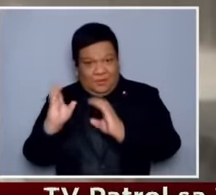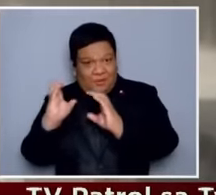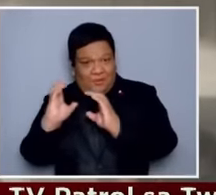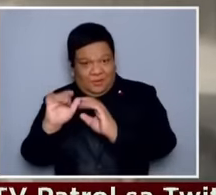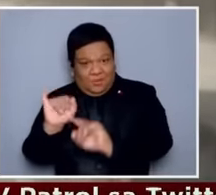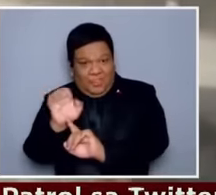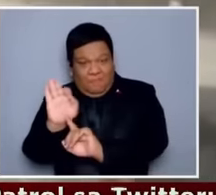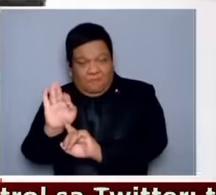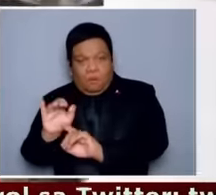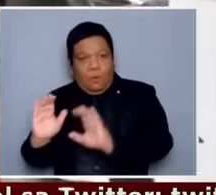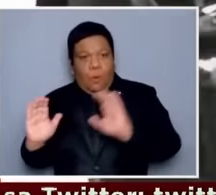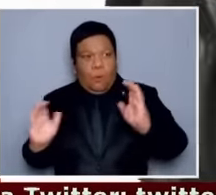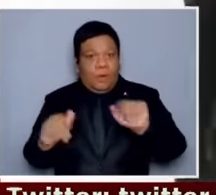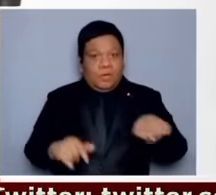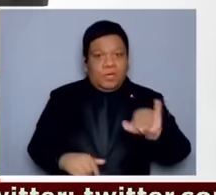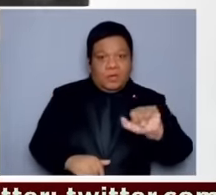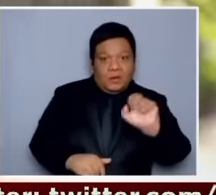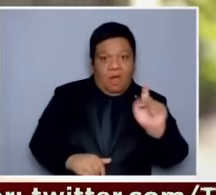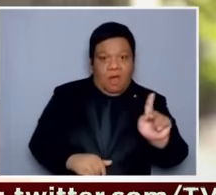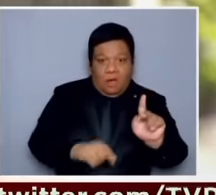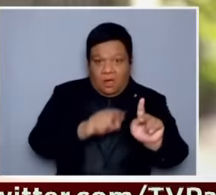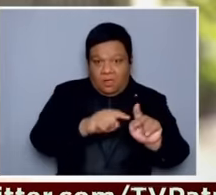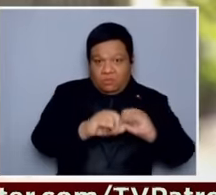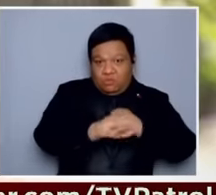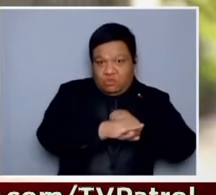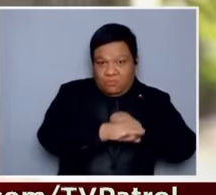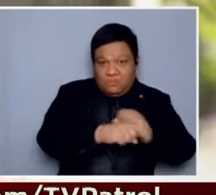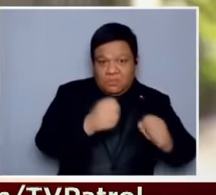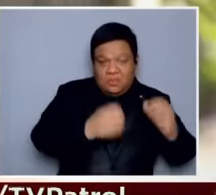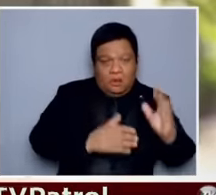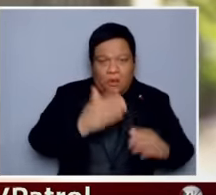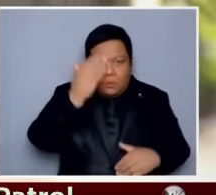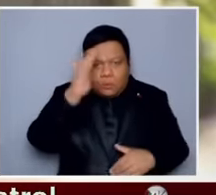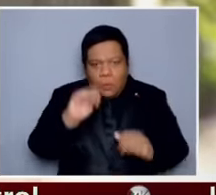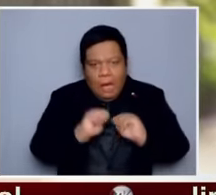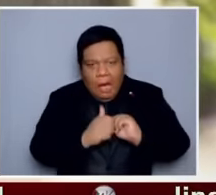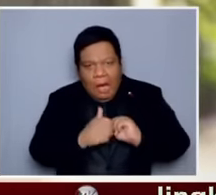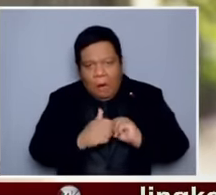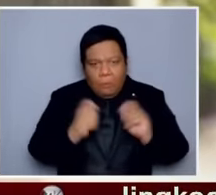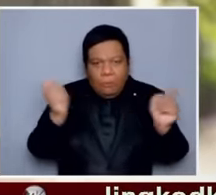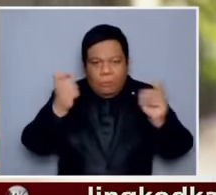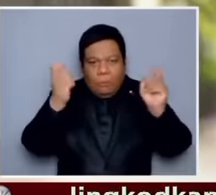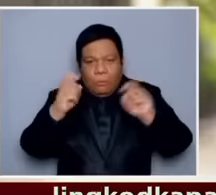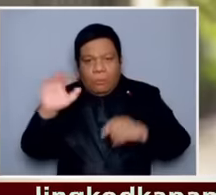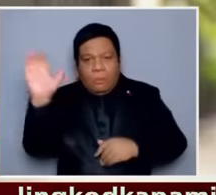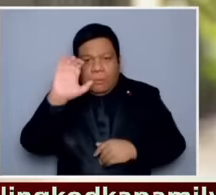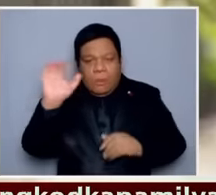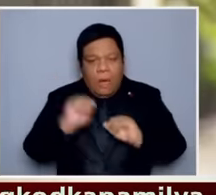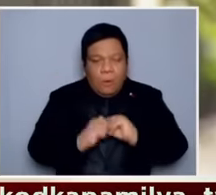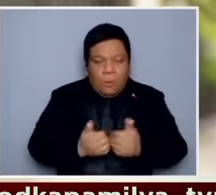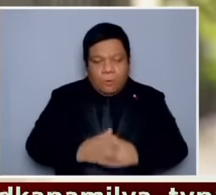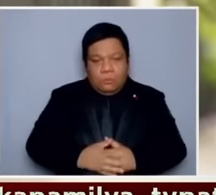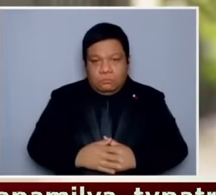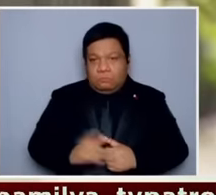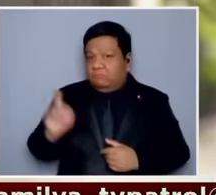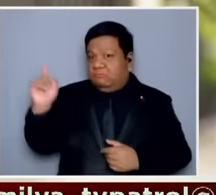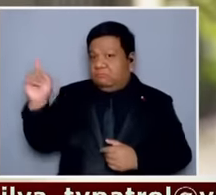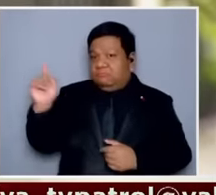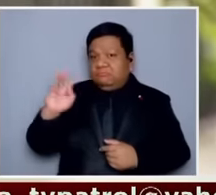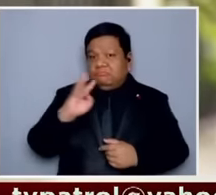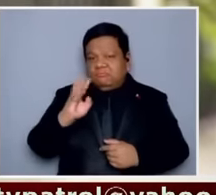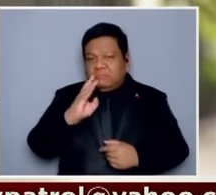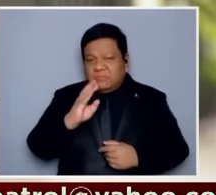alam kung paano ipagdiriwang ang Pasko. At paano, nakakapag-uwi naman po ako ng minsan mga, wala pa naman ng 200,